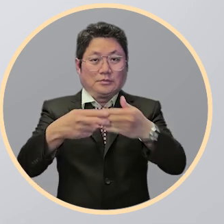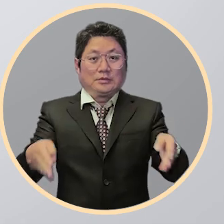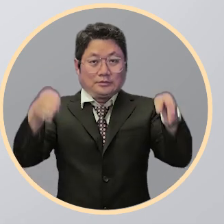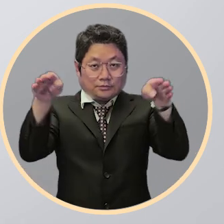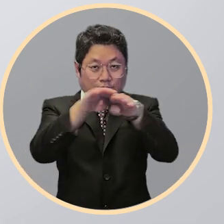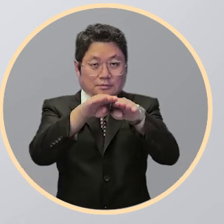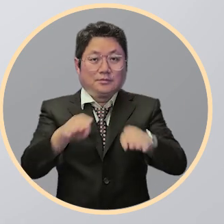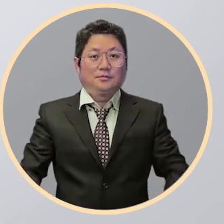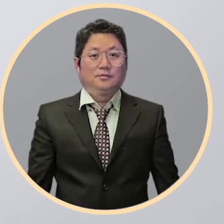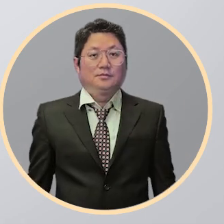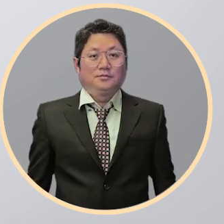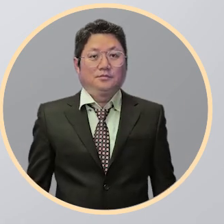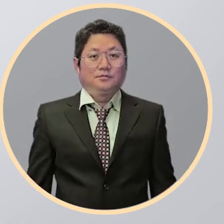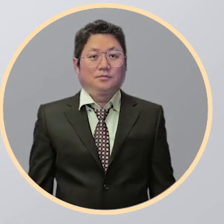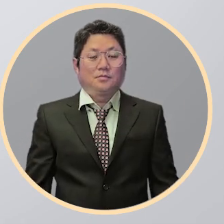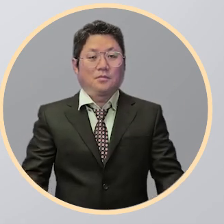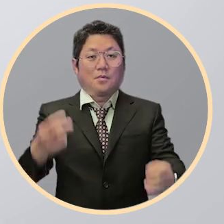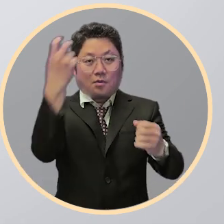재활의료기관,